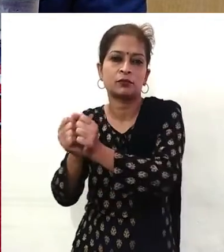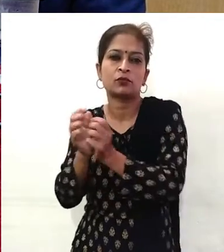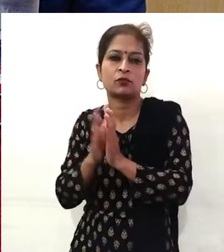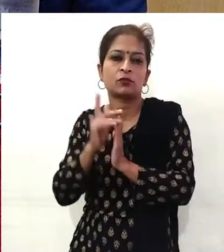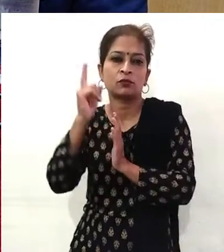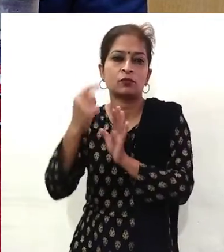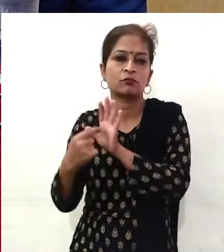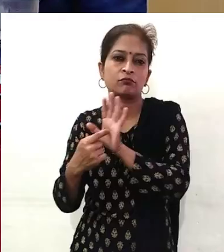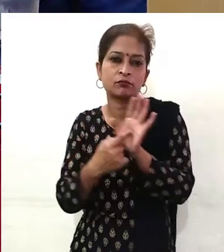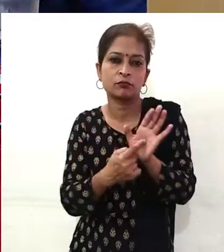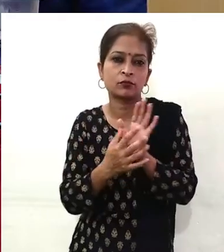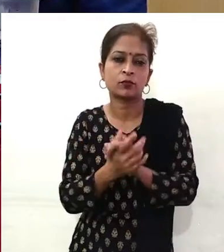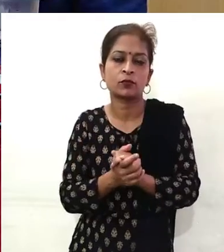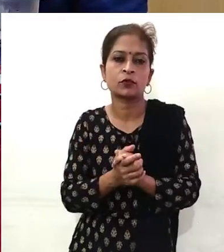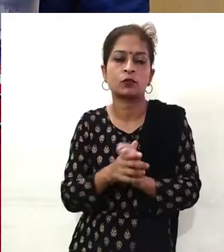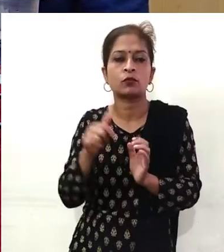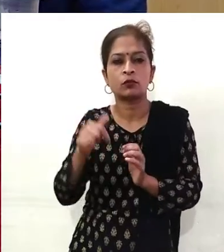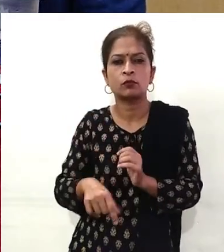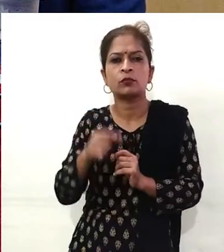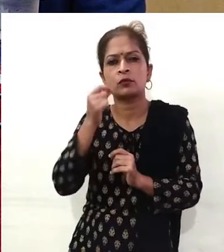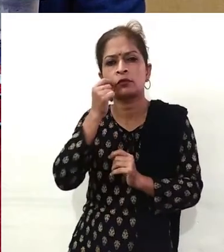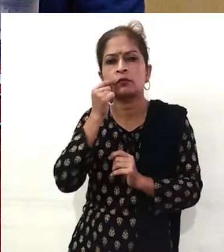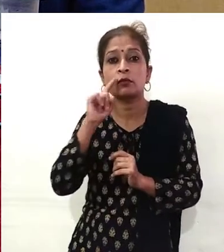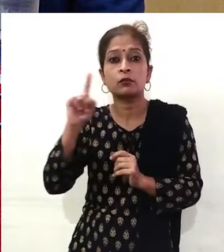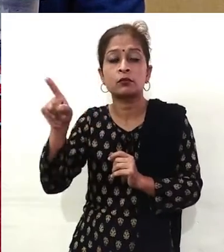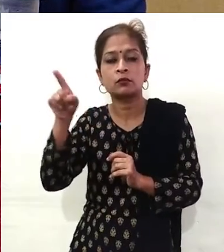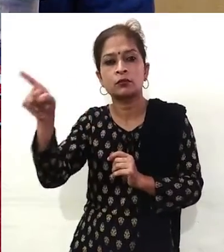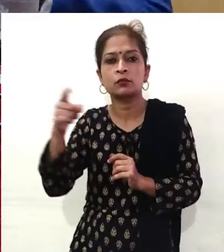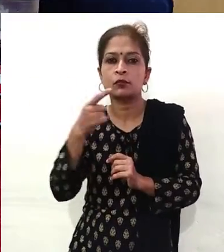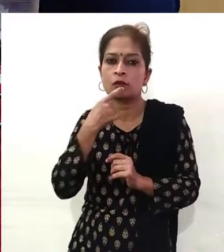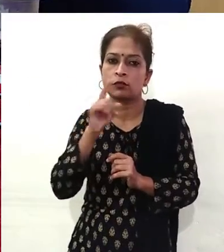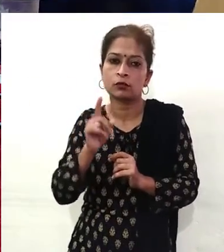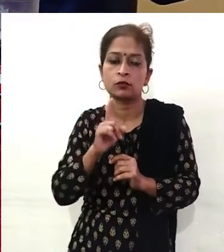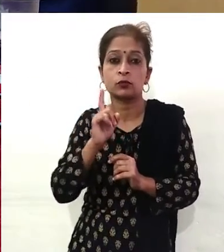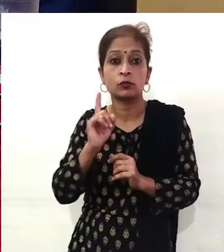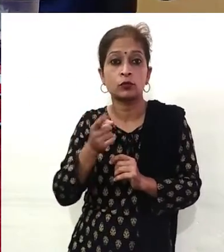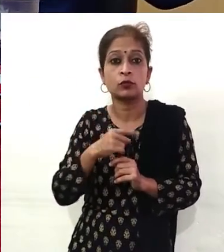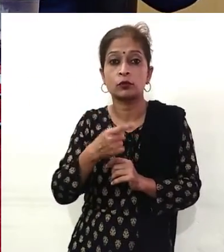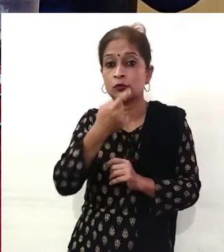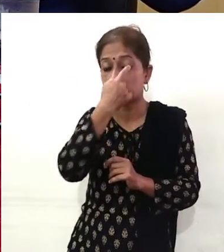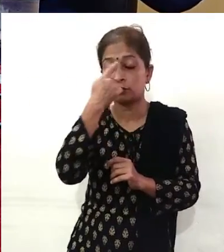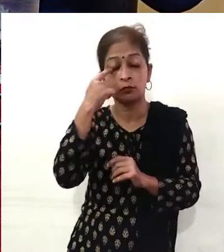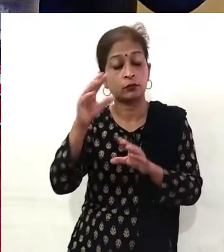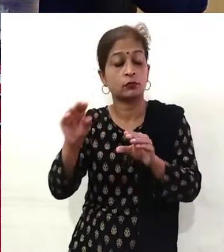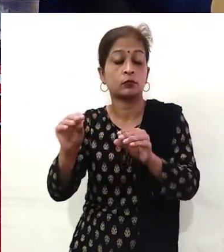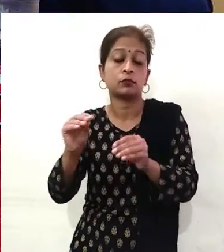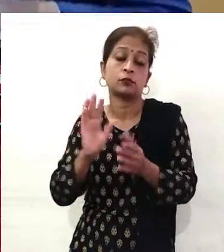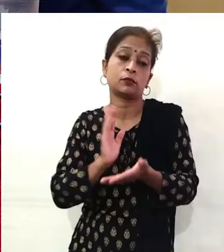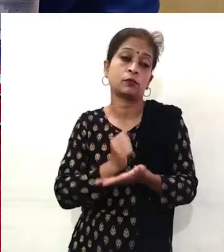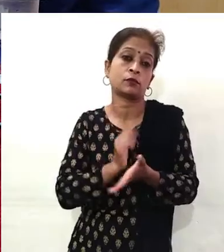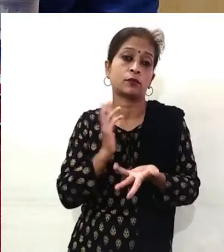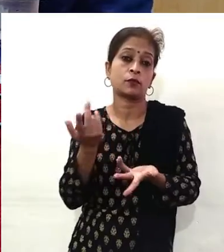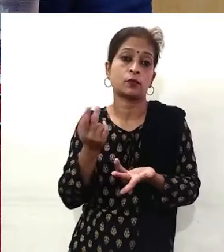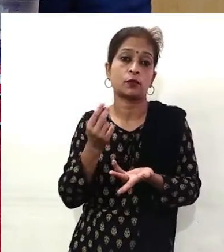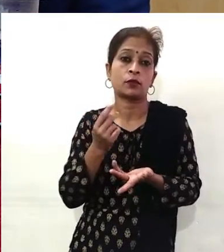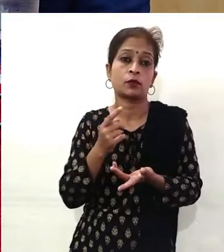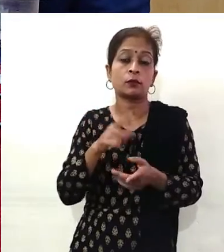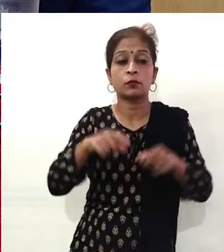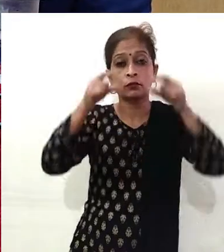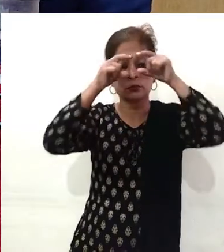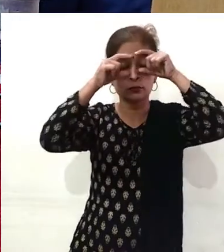सबर बोला कि ठीक है, लेकिन आंखें बंद होंगी इसकी। तो आंखों पे पट्टी काला बांधा गया और दर्शन कैसे